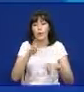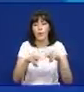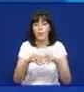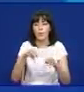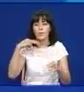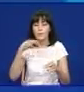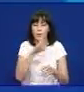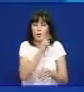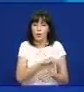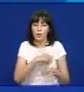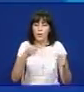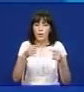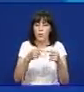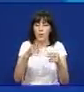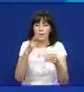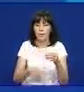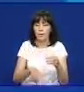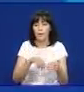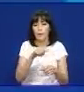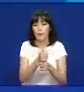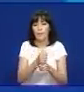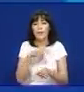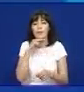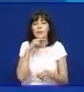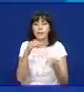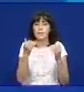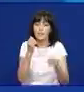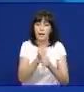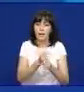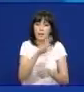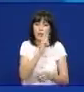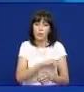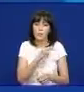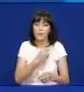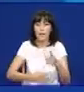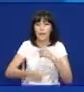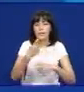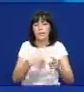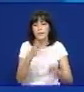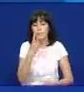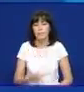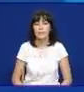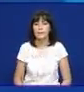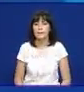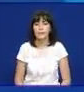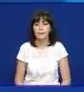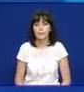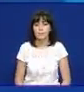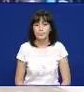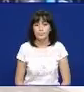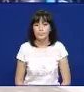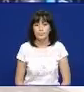мен жұмыстың мерзімінде бітуі басты назарға алынған. Атқарылып жатқан жұмыстар жайлы Нұргүл Тапаеваның бейнесюжеті.